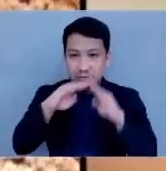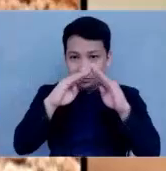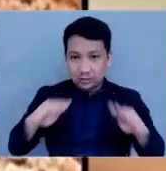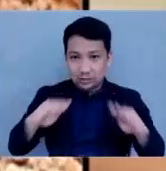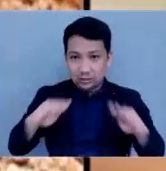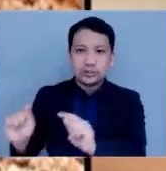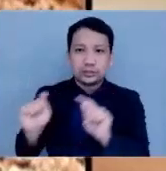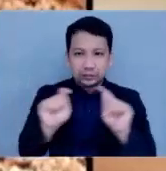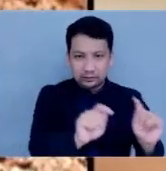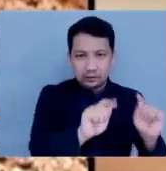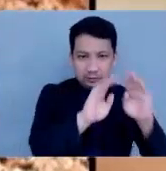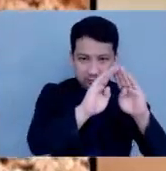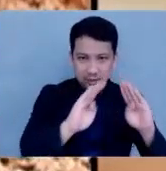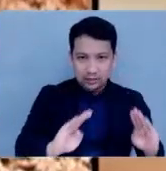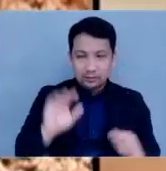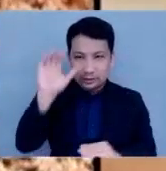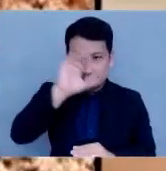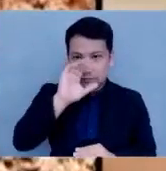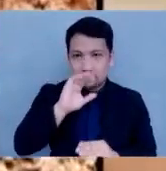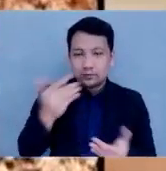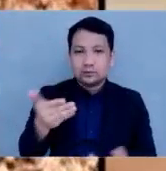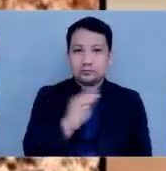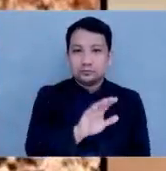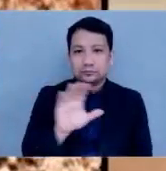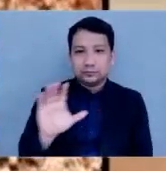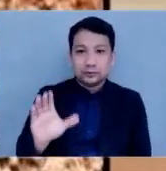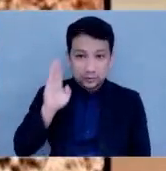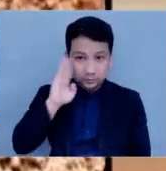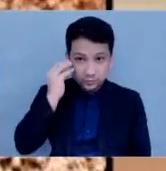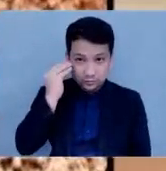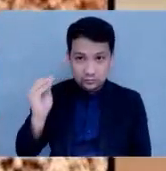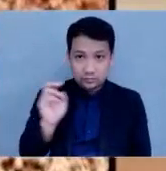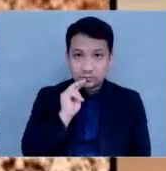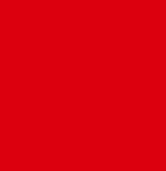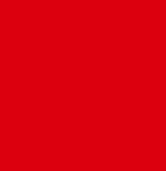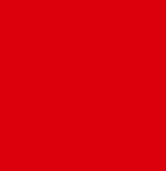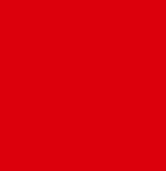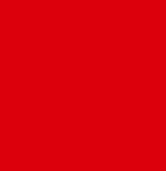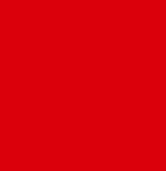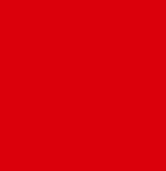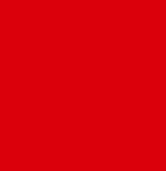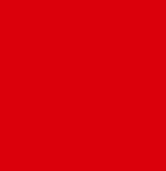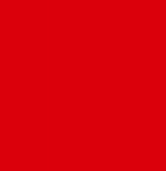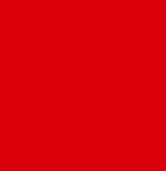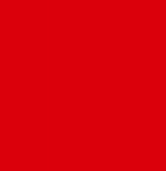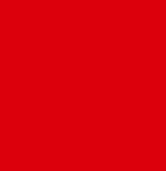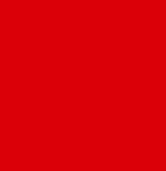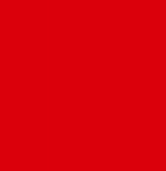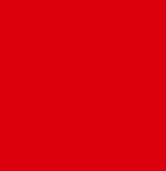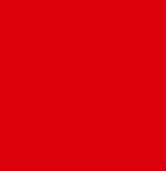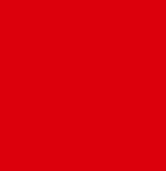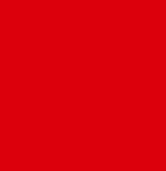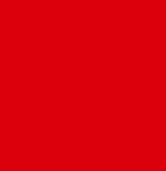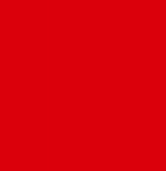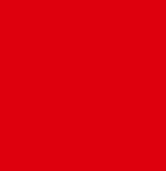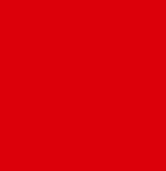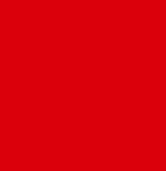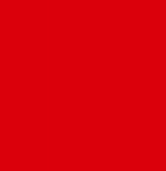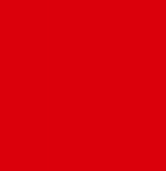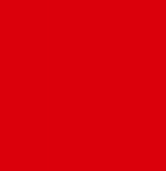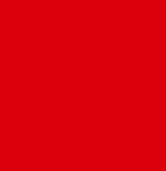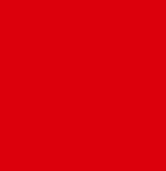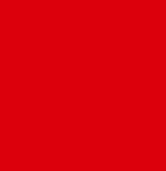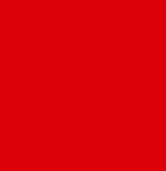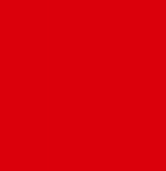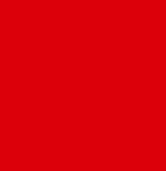malilipatan. Nagbabalita mula sa frontline, Bril Montalvo, News 5. Mga kapatid, Jiggy Manikad po, iba na ang may